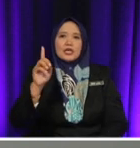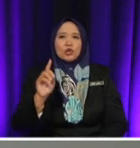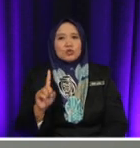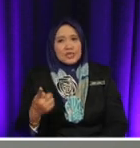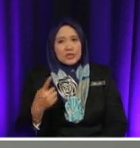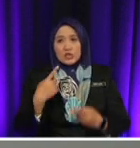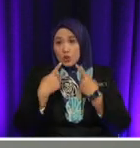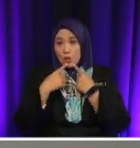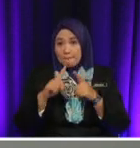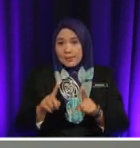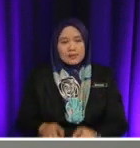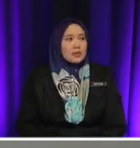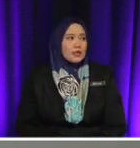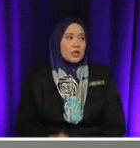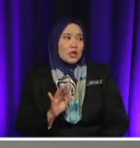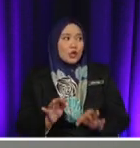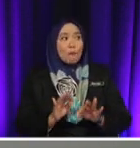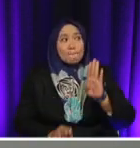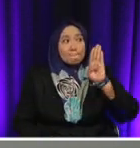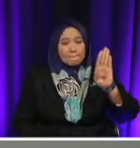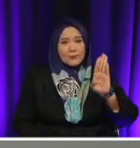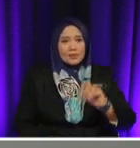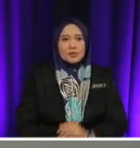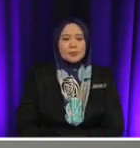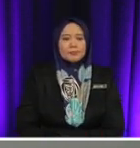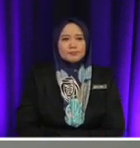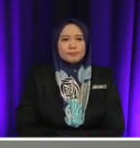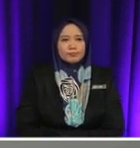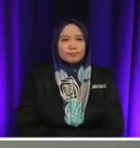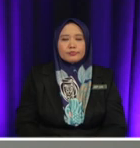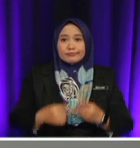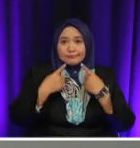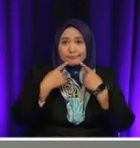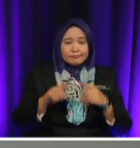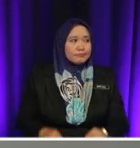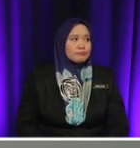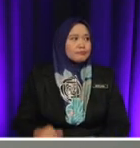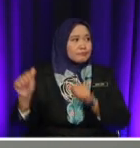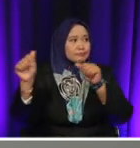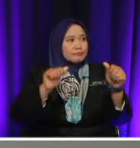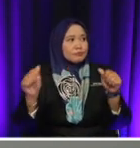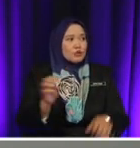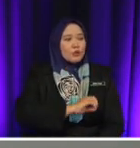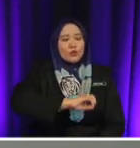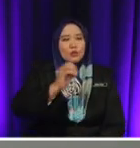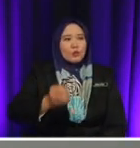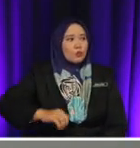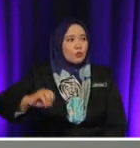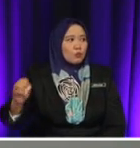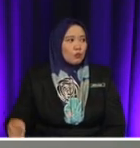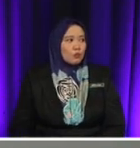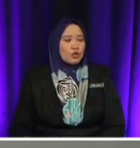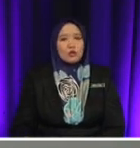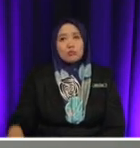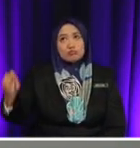oke yang B pula kita tengok kat sini dia tanya tadi jawapannya adalah angin ombak solar biogisim dan geoterma